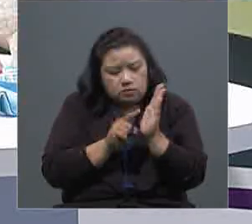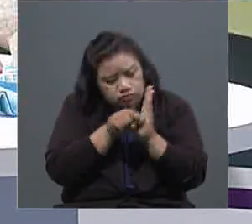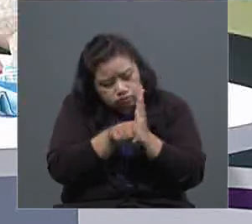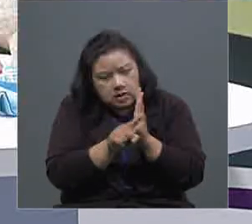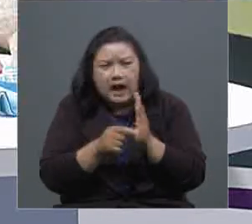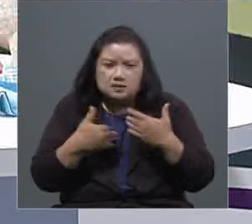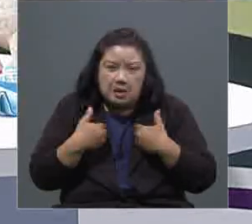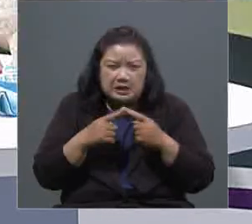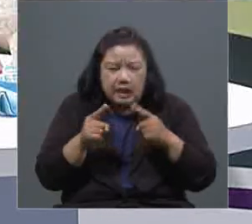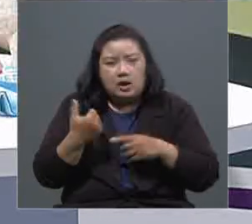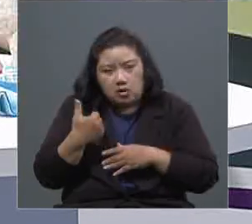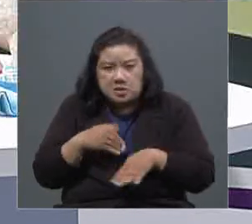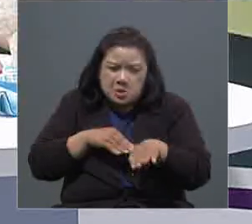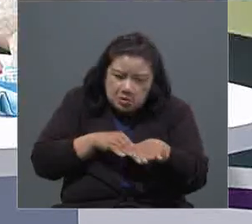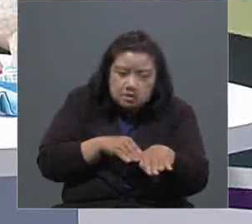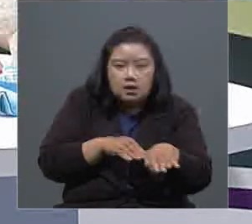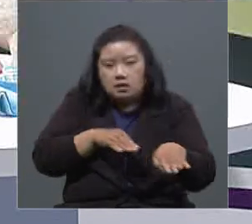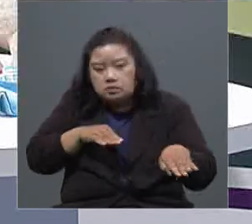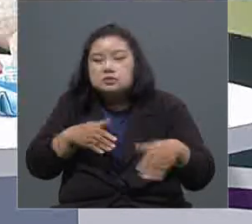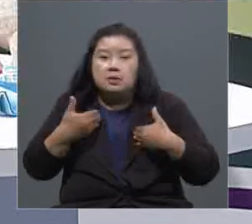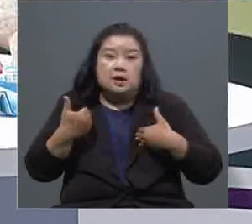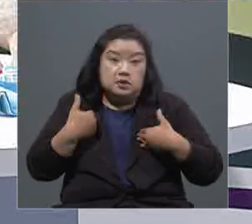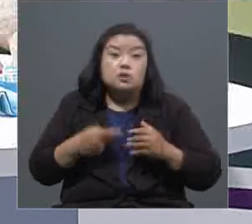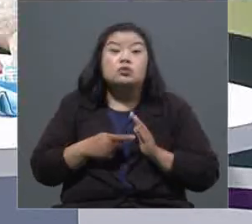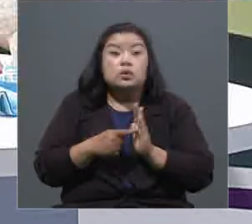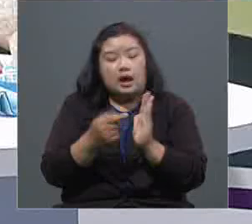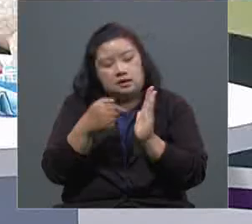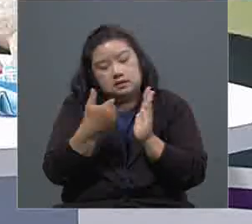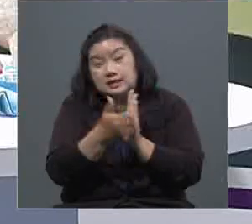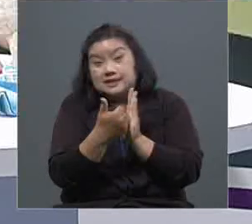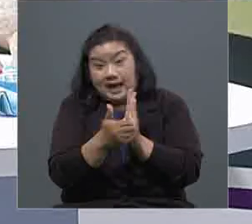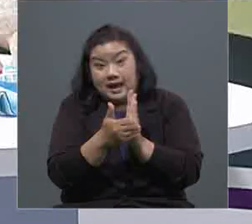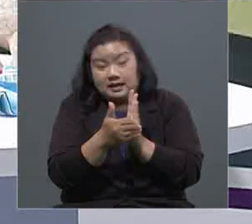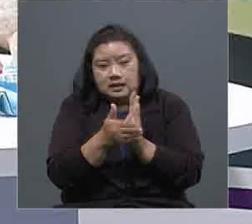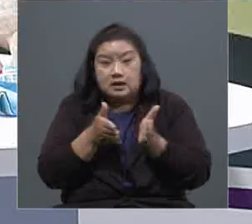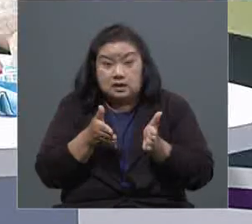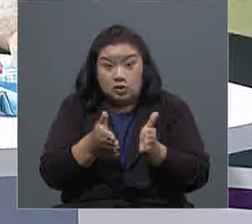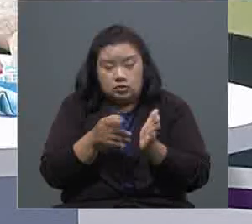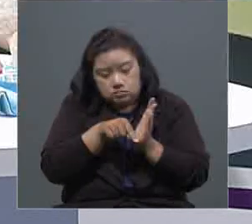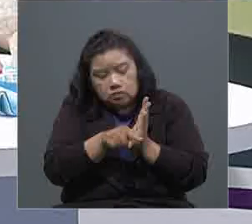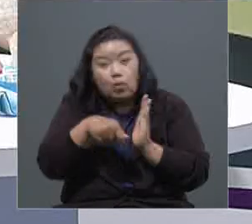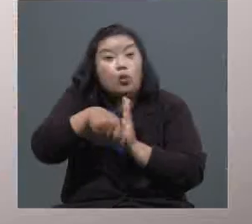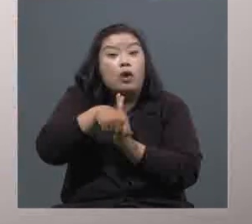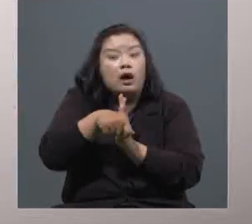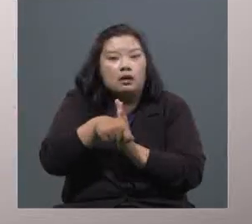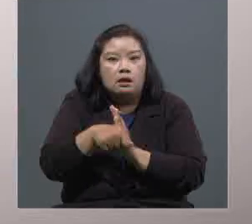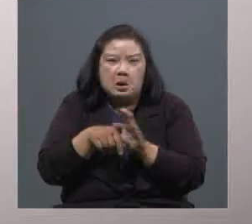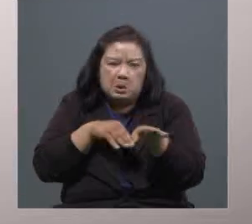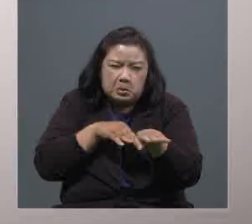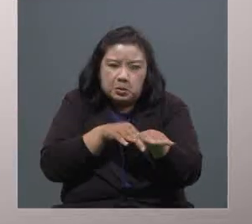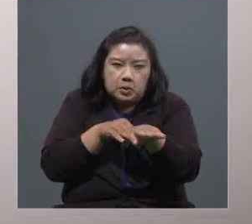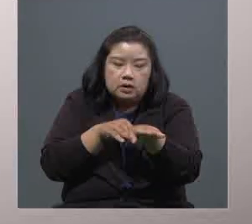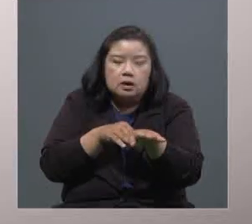ก็หนาตาชะลอตัวบ้างนะคะอย่างที่ถนนมิตรภาพตลอดทั้งวันเนี่ยรถค่อนข้างหนาตานะคะรองปลัดสำนักนายก